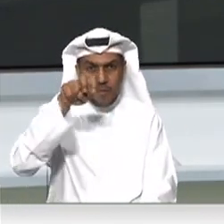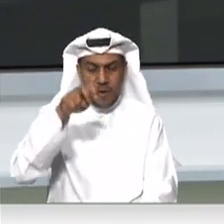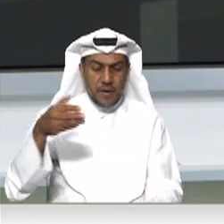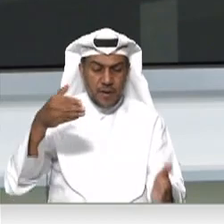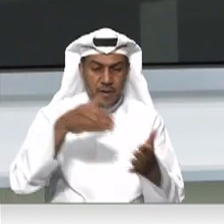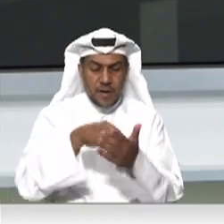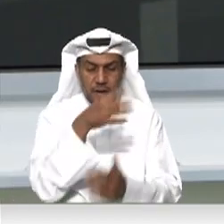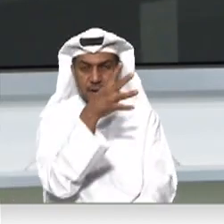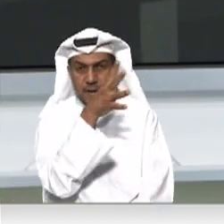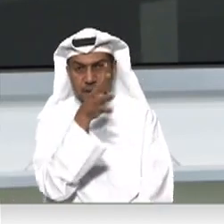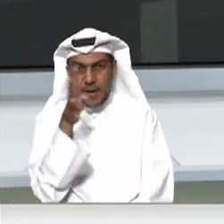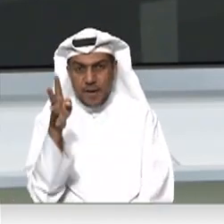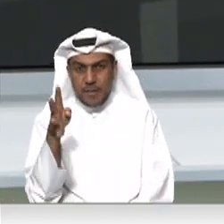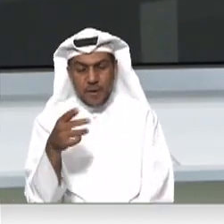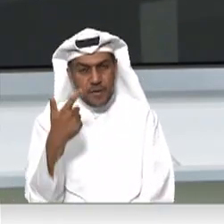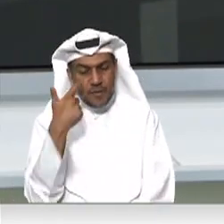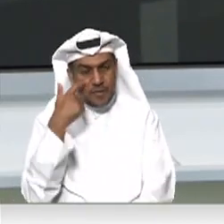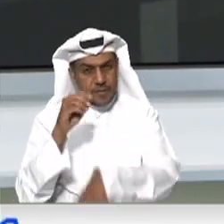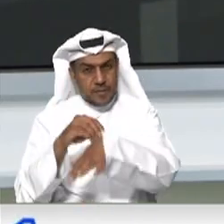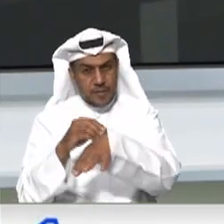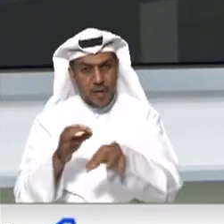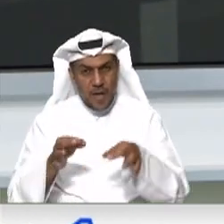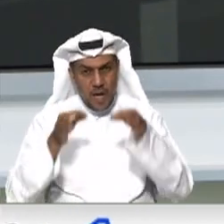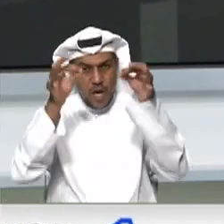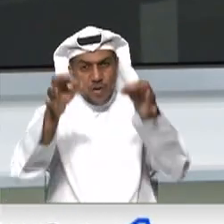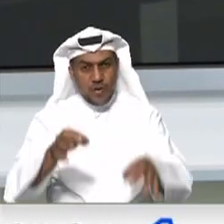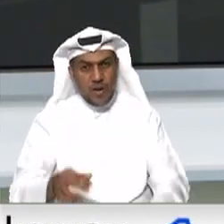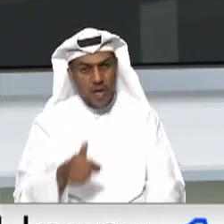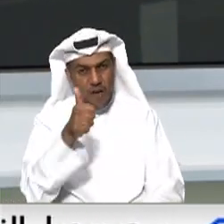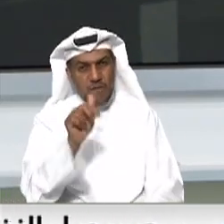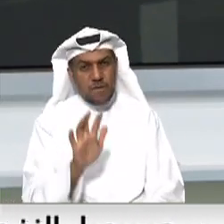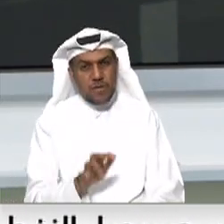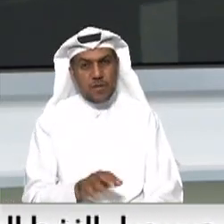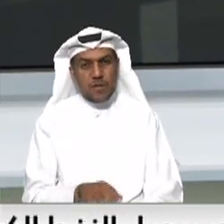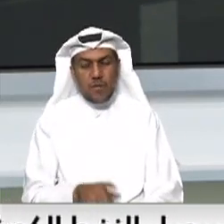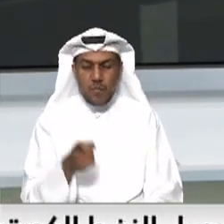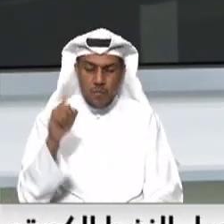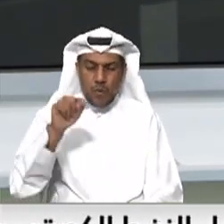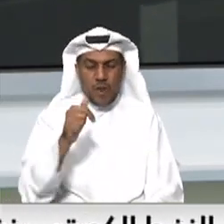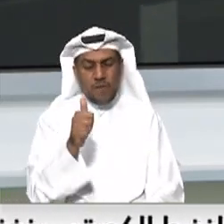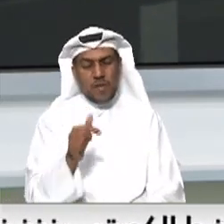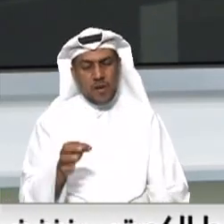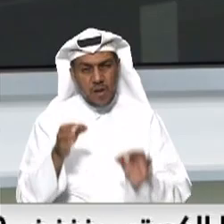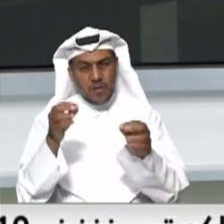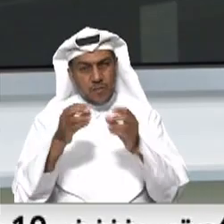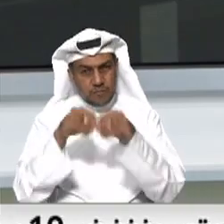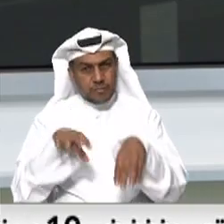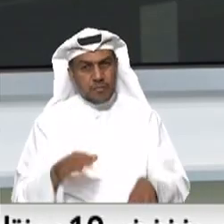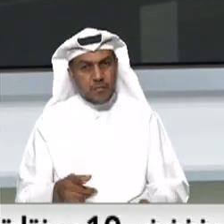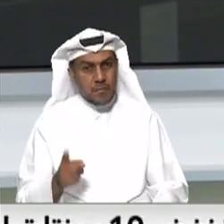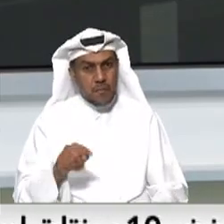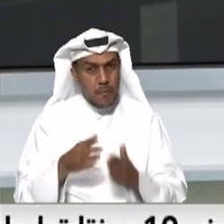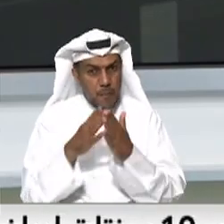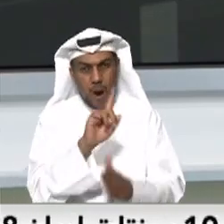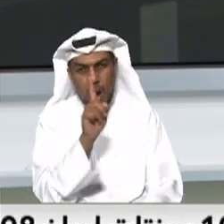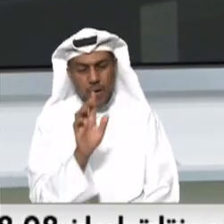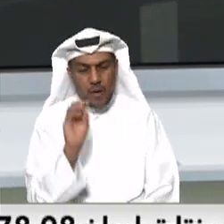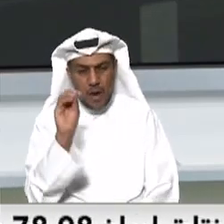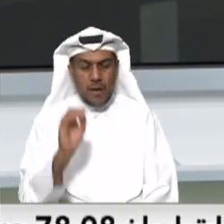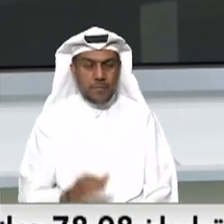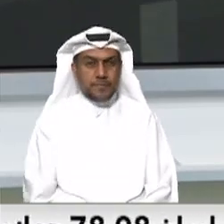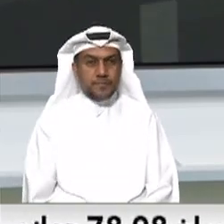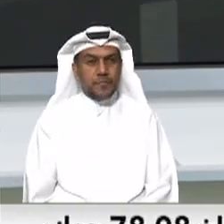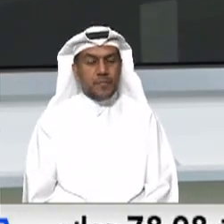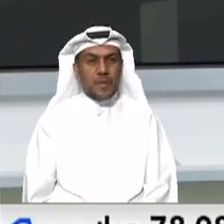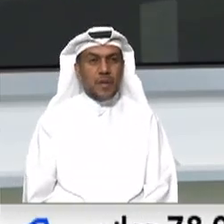40 كيلو متر في الساعه اجل اي نشاط تحري خلال النهار وافضل انكم تاجلون خلال يوم الغد والحين تراجع سرعه الرياح 42 العظمى والصغرى 27